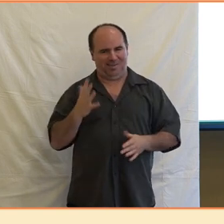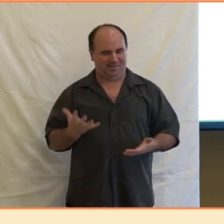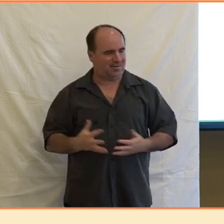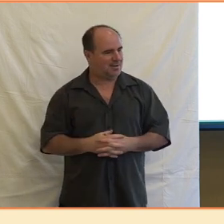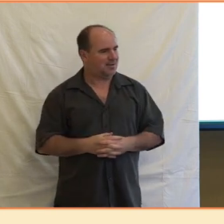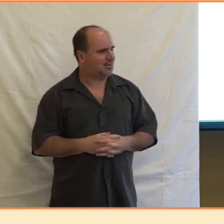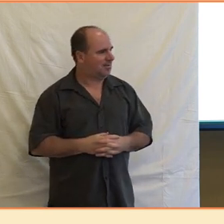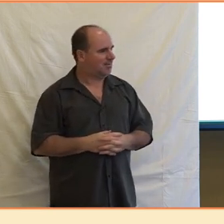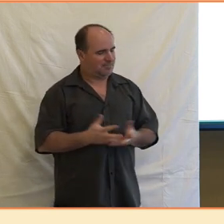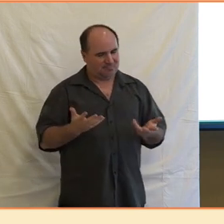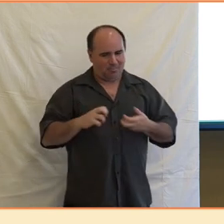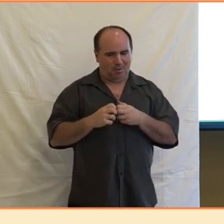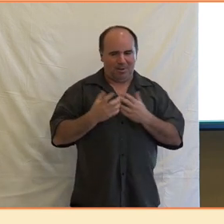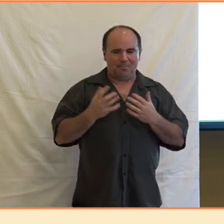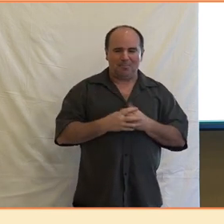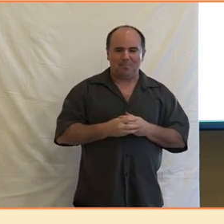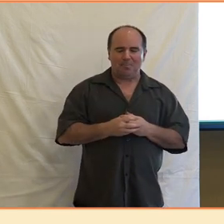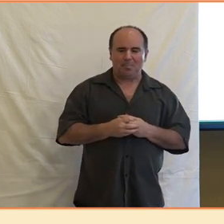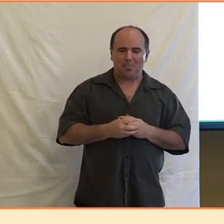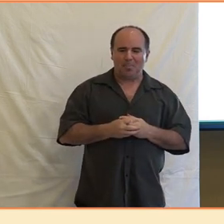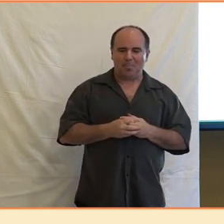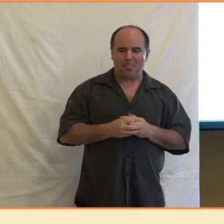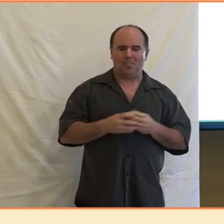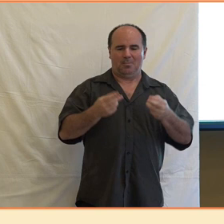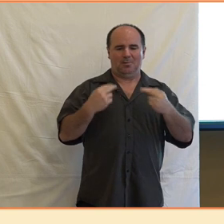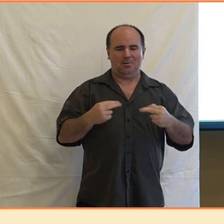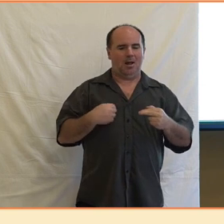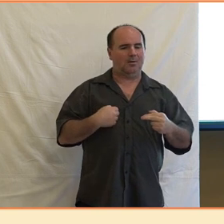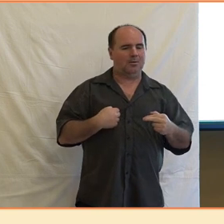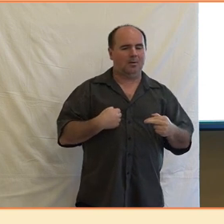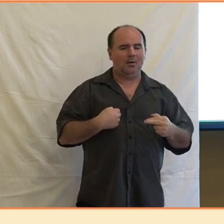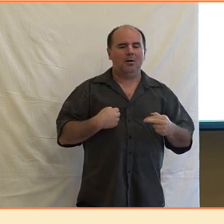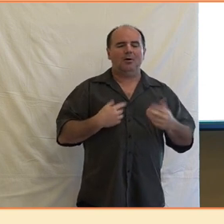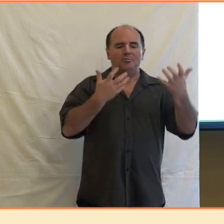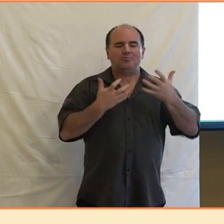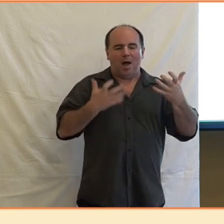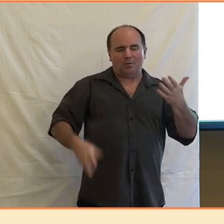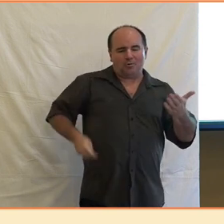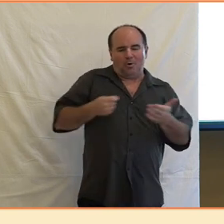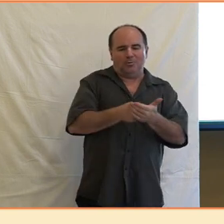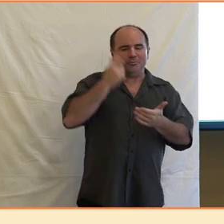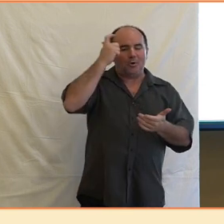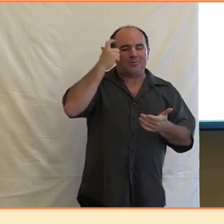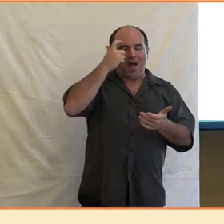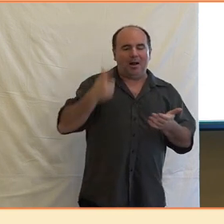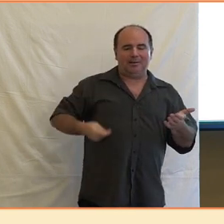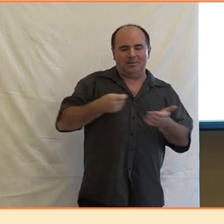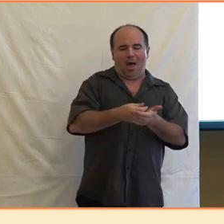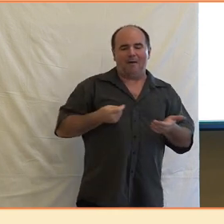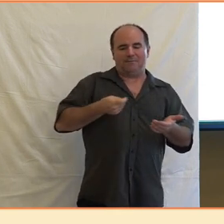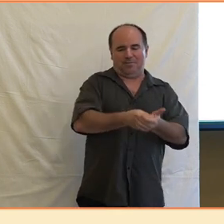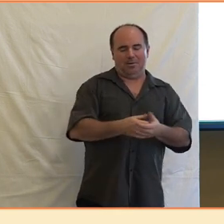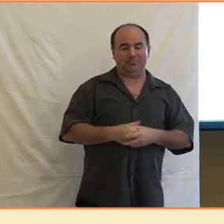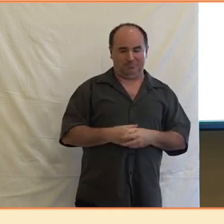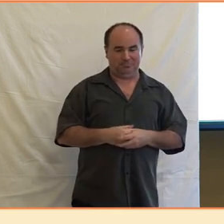Dále zde máme třeba žádosti o dávky. Dnes už se setkáváme s možností řešit ty dávky